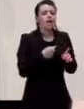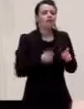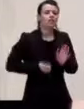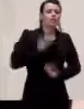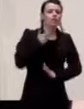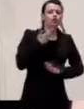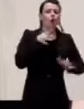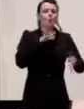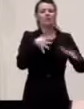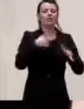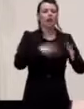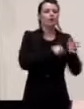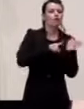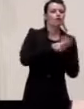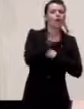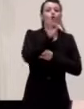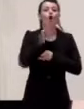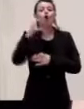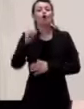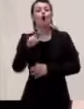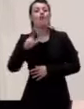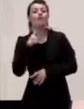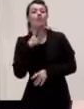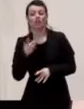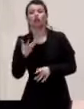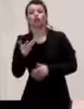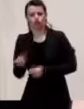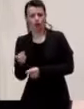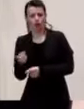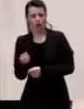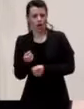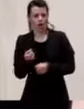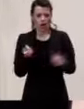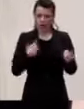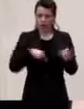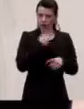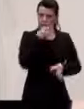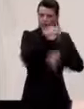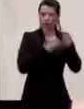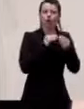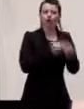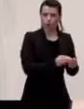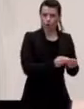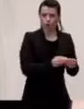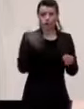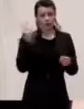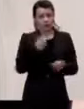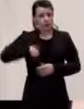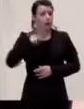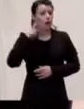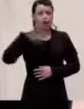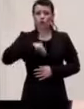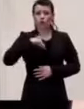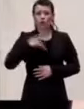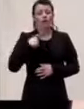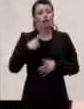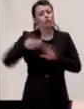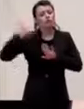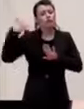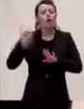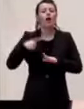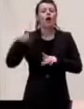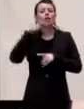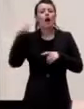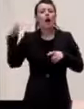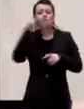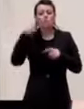Covid positivo, cioè ben consapevoli del fatto che il numero dei tamponi a disposizione per il sistema era